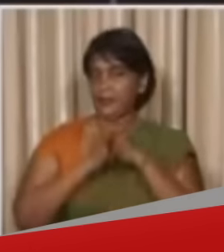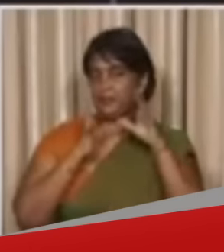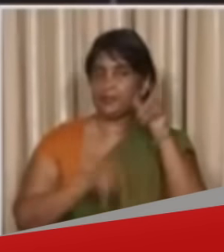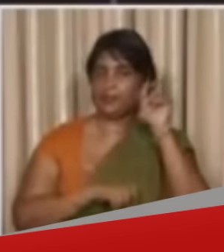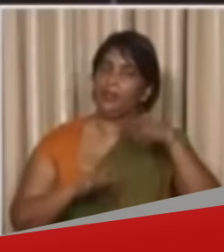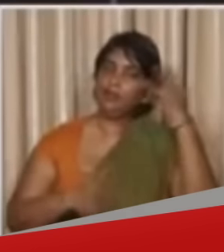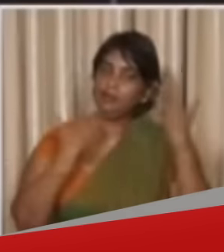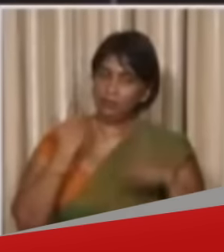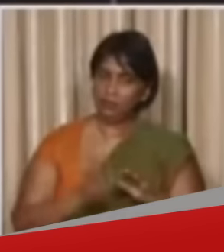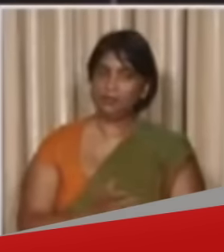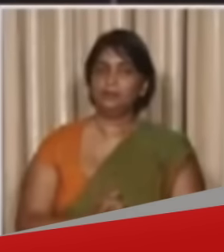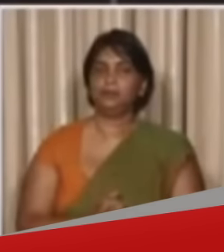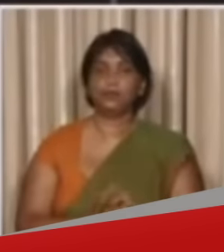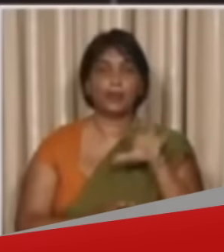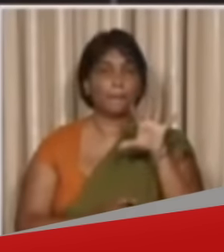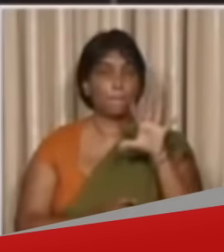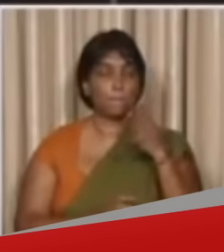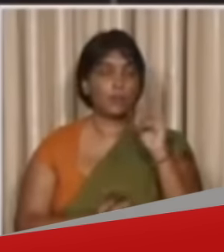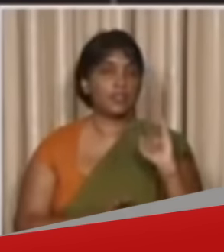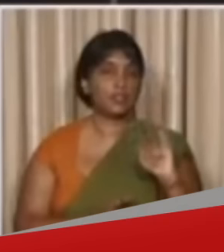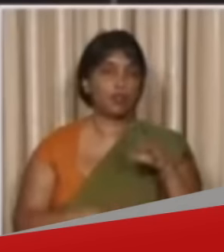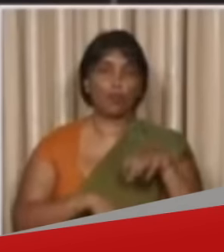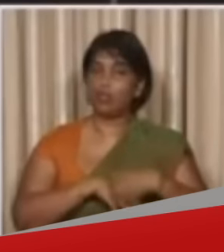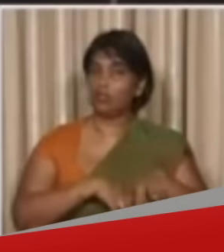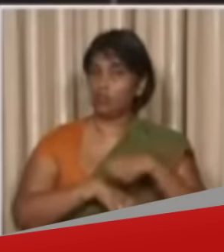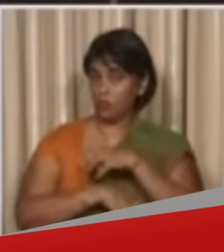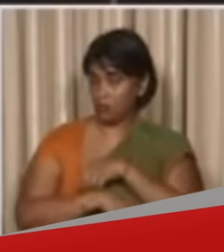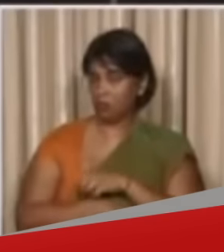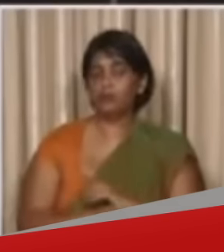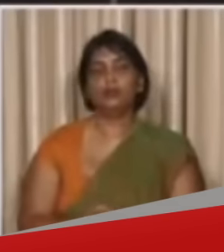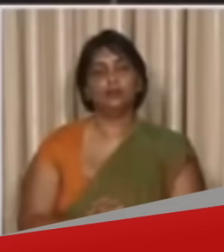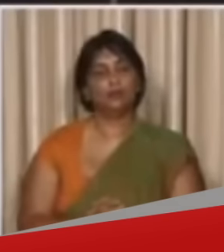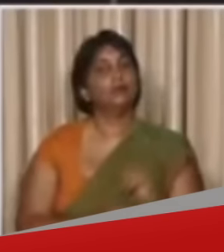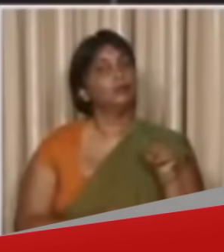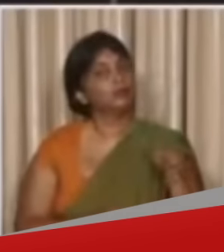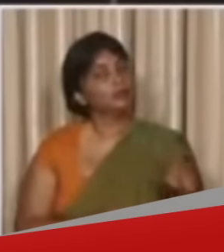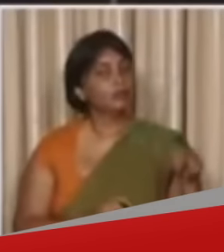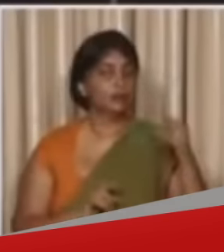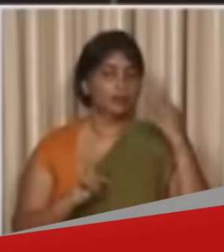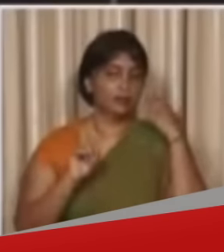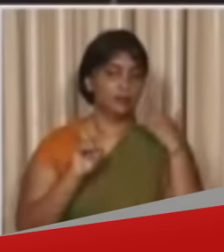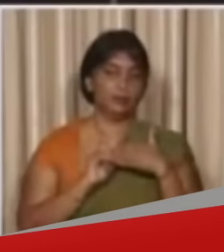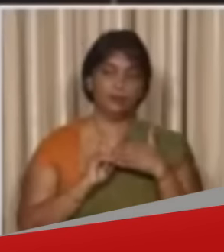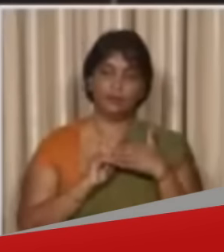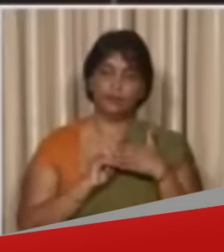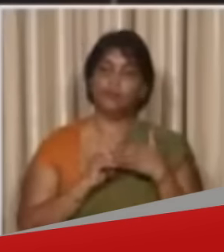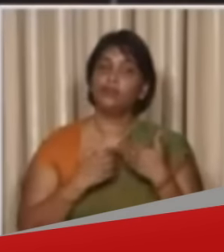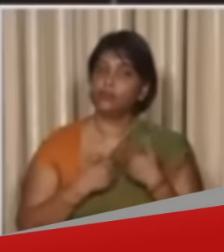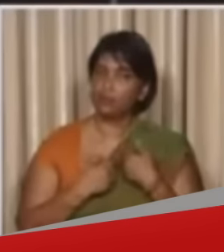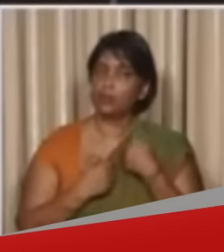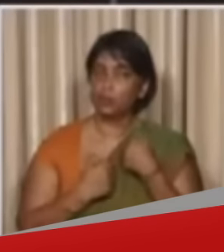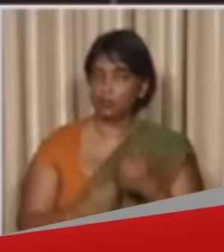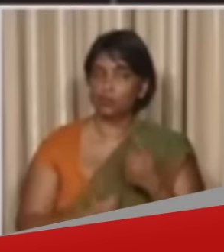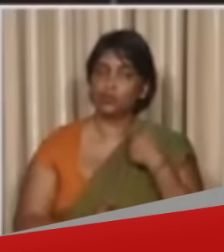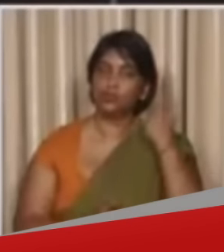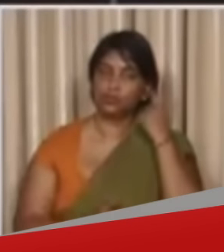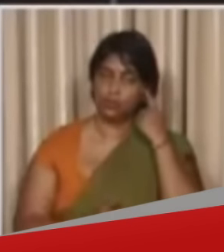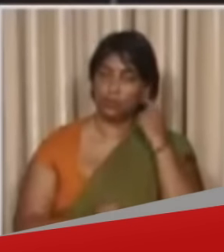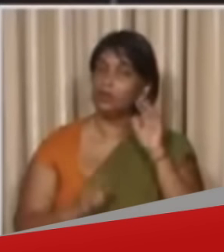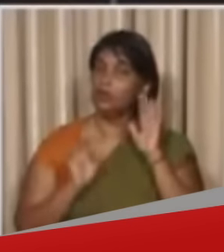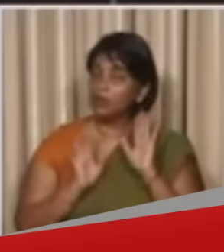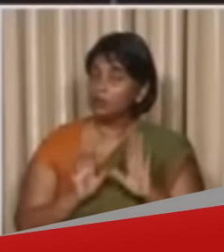ගියා, 506ක් තුවාල වුණා. මේ කාරණය පිළිබඳව අපි ඉතාම හොඳින් දන්නවා. හැබැයි